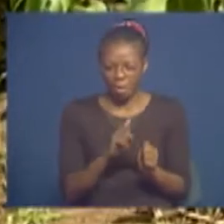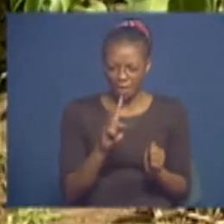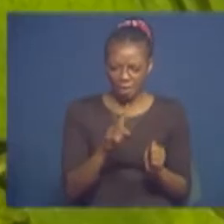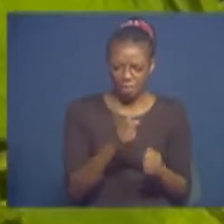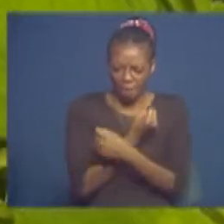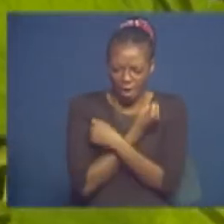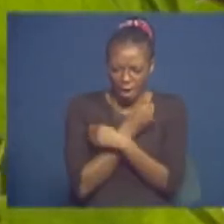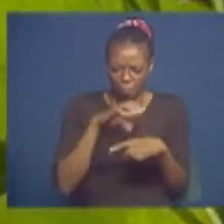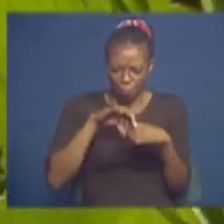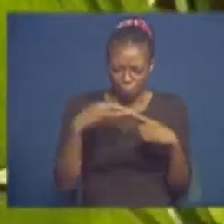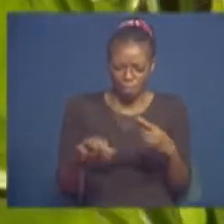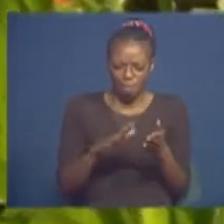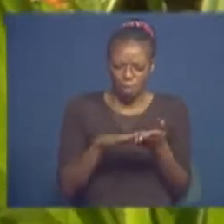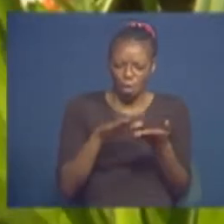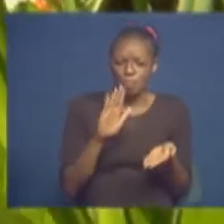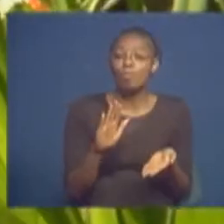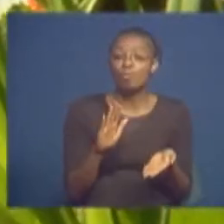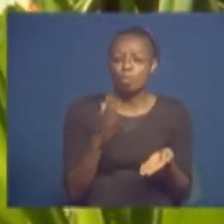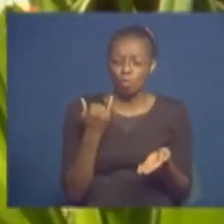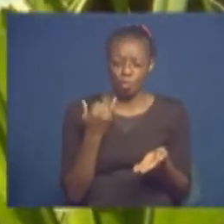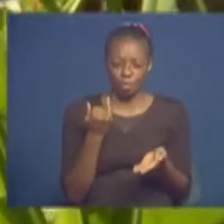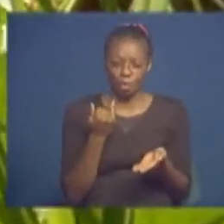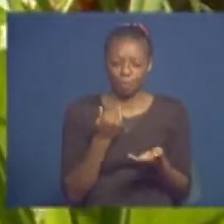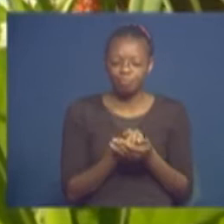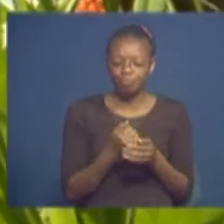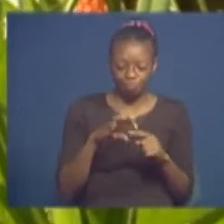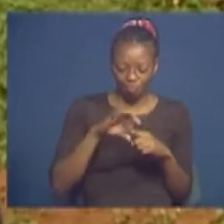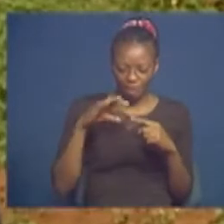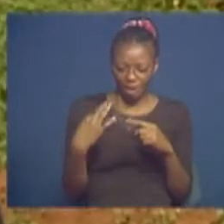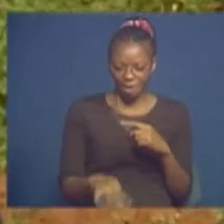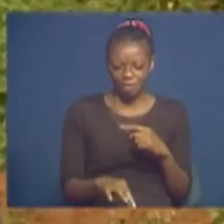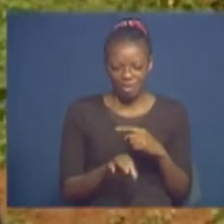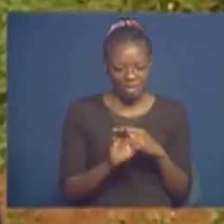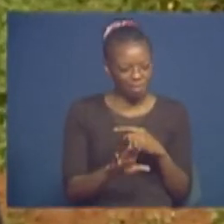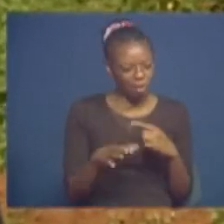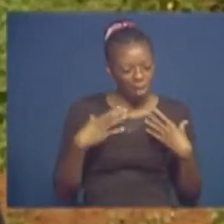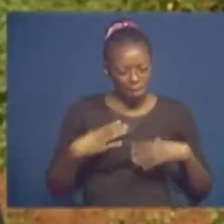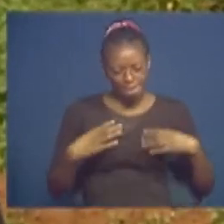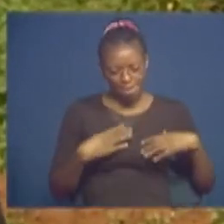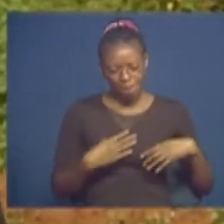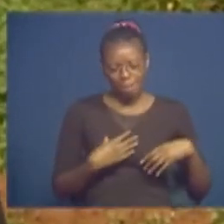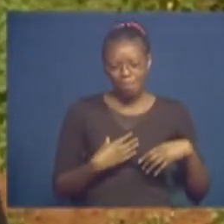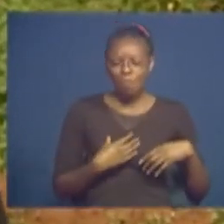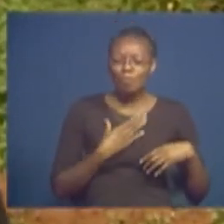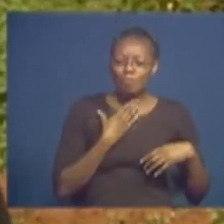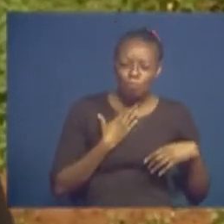wamependa mboga kwa wingi kuliko mimea mingine yoyote ile? Mboga ni kitu ya kutakikana dakika